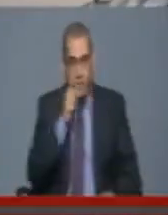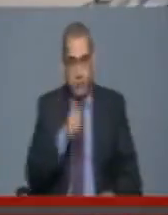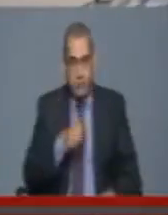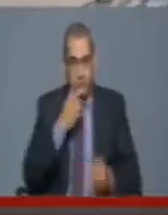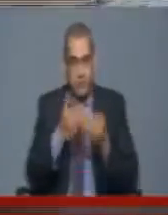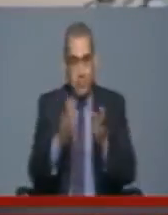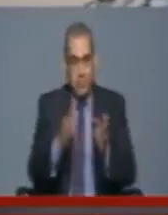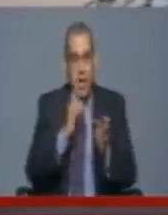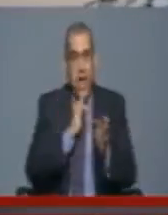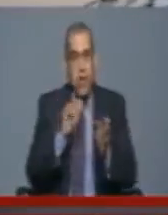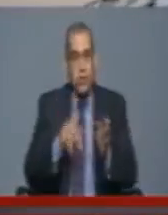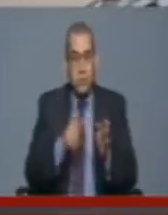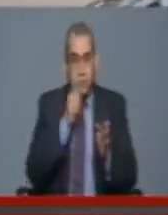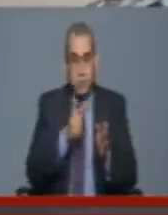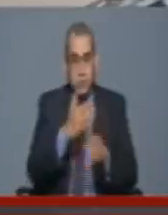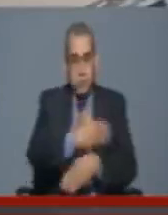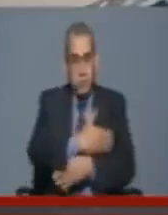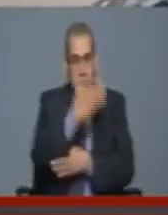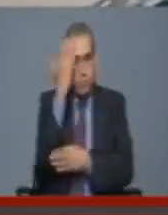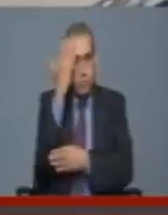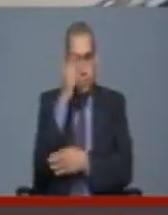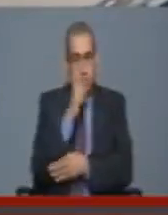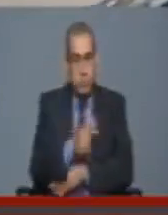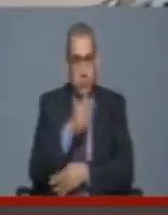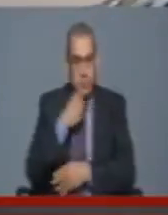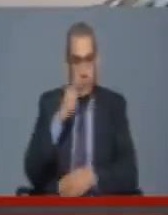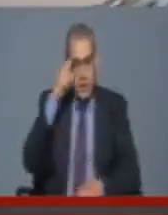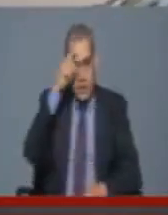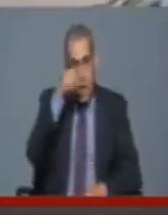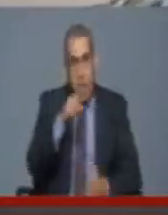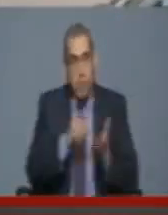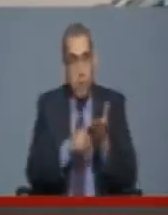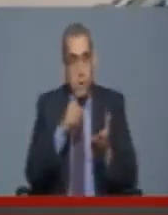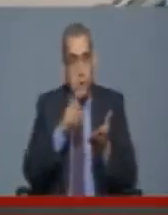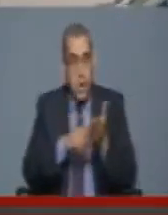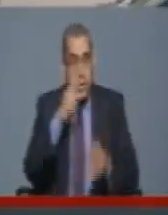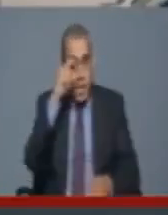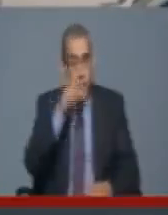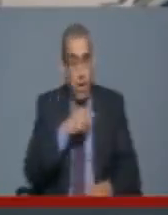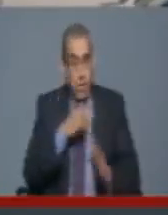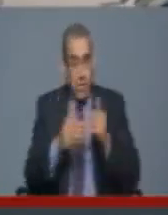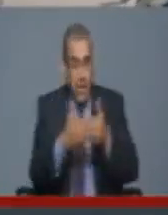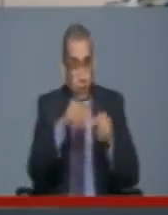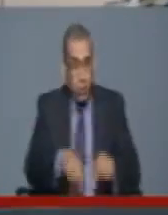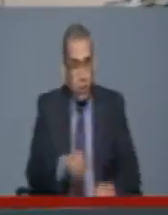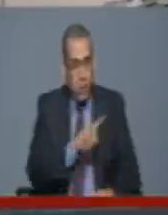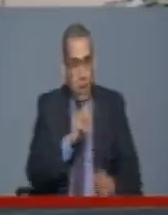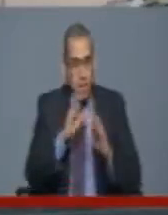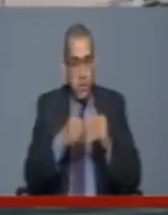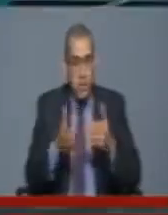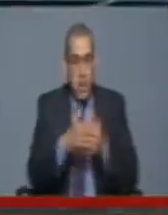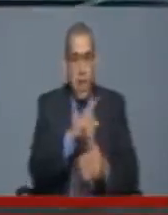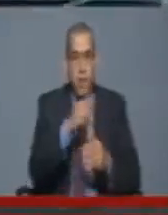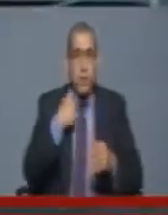ما قبل هذه المحنة تحديدا، وبالتالي مصر لن ولم تغلق معبر رفح. وأكد الرئيس